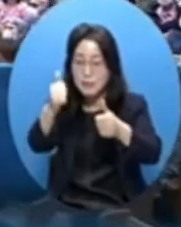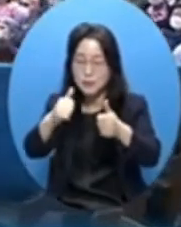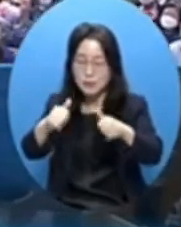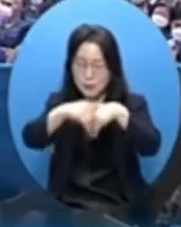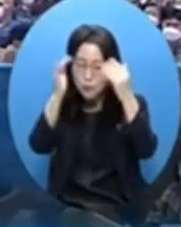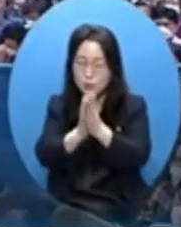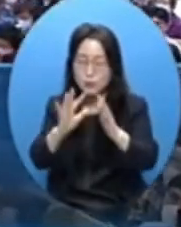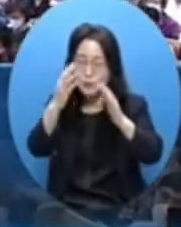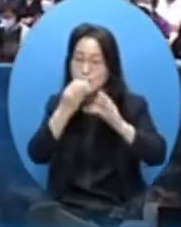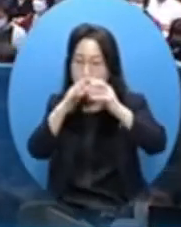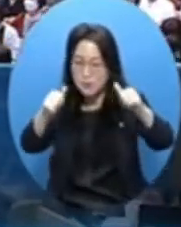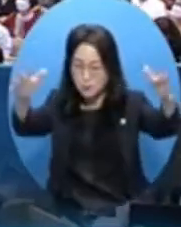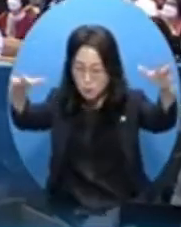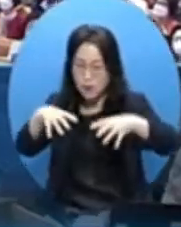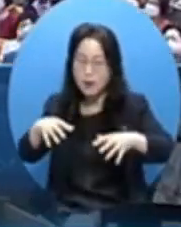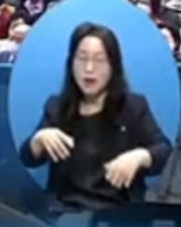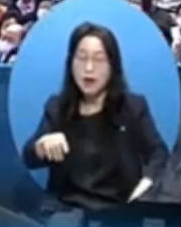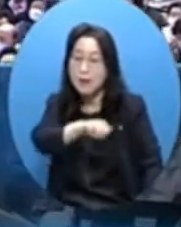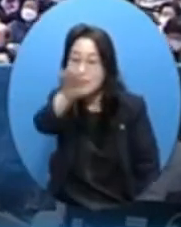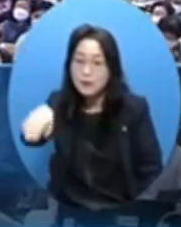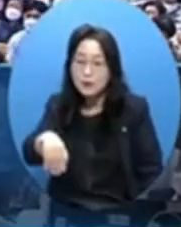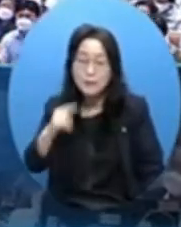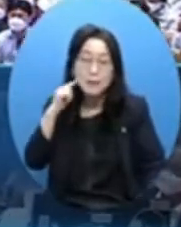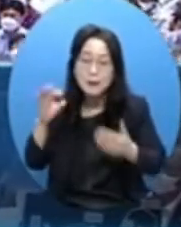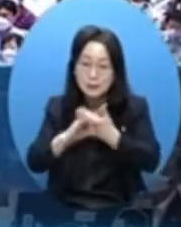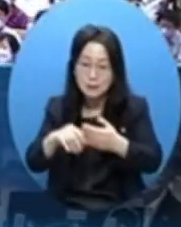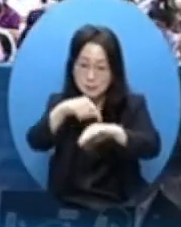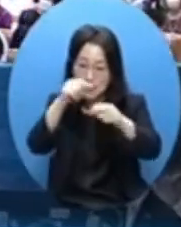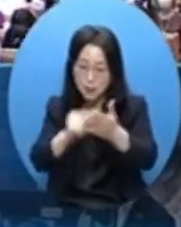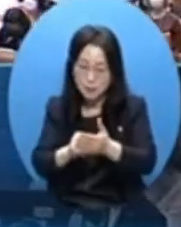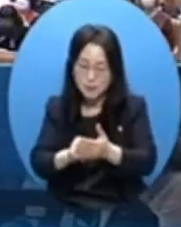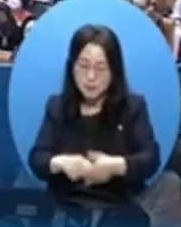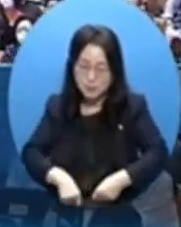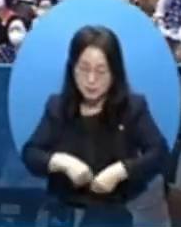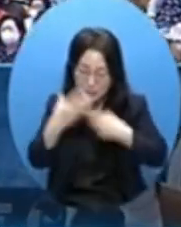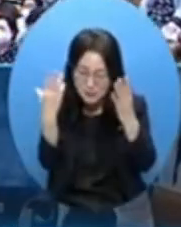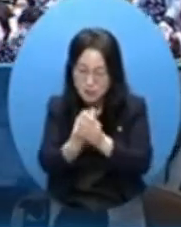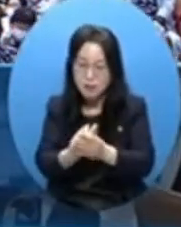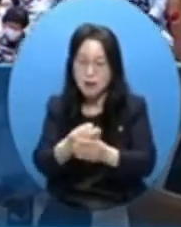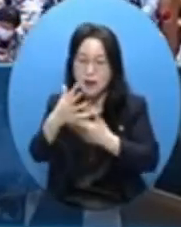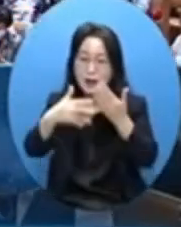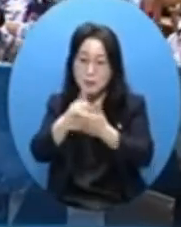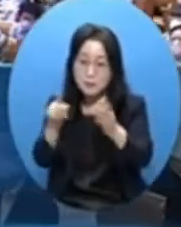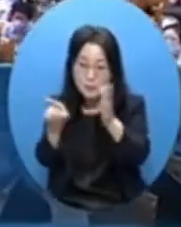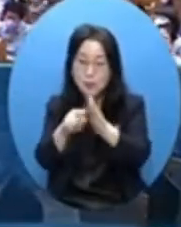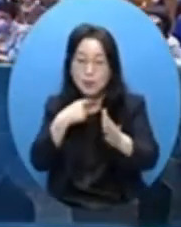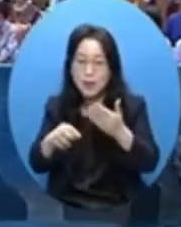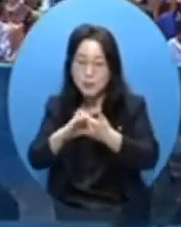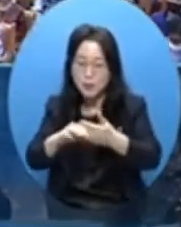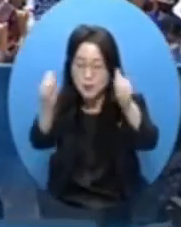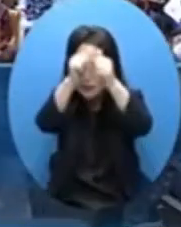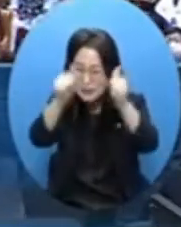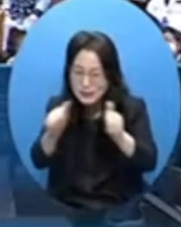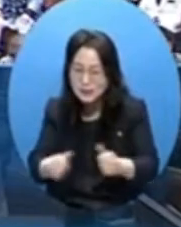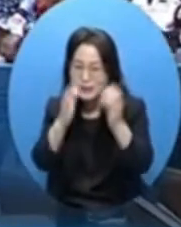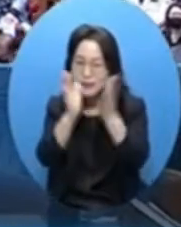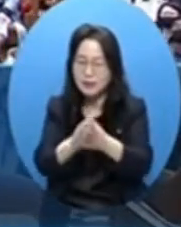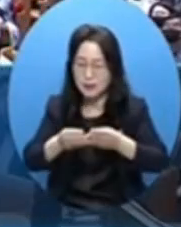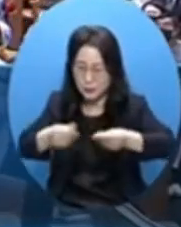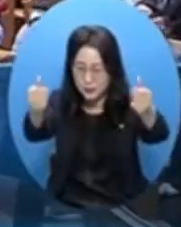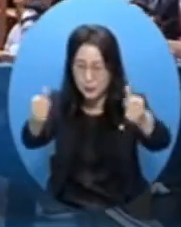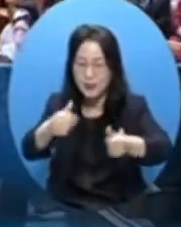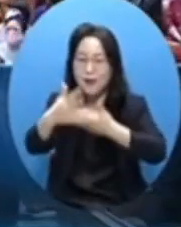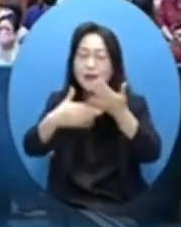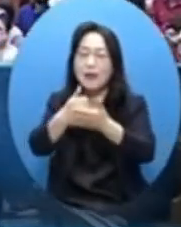말아야 이르되 만일 너희가 전심으로 얇게 돌아 오려거든 이방 신들과 아수 바로 술 너희 중에 제거하고 너희 마음을